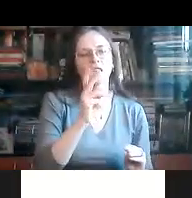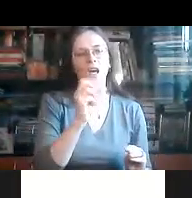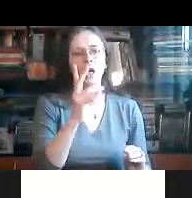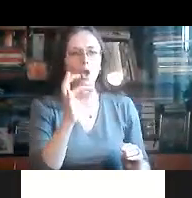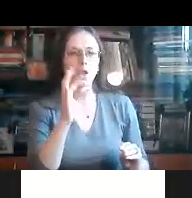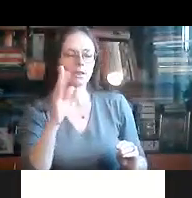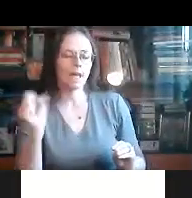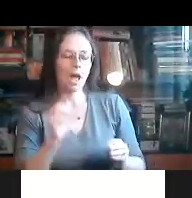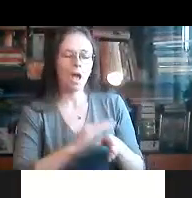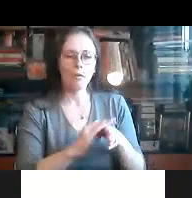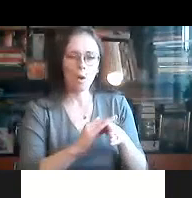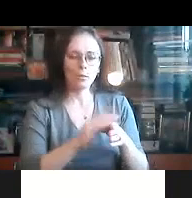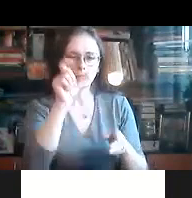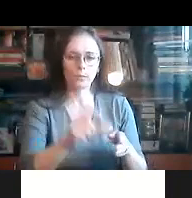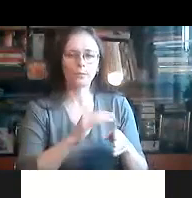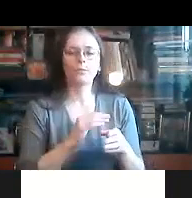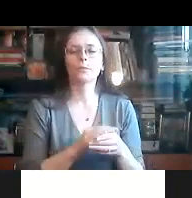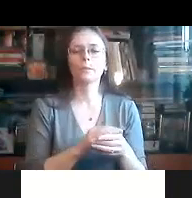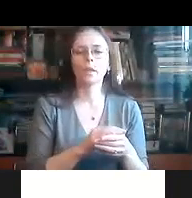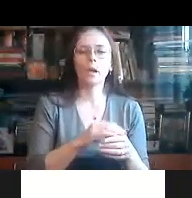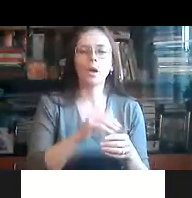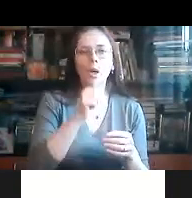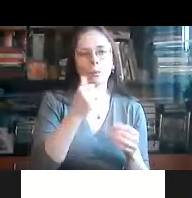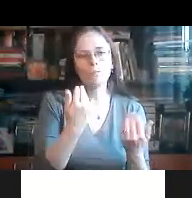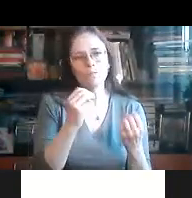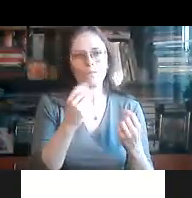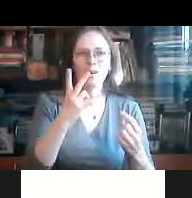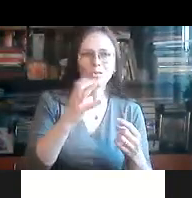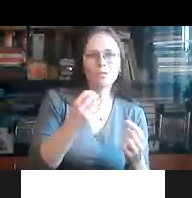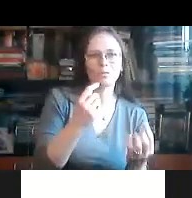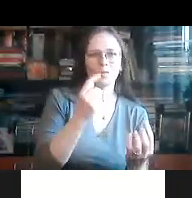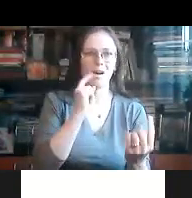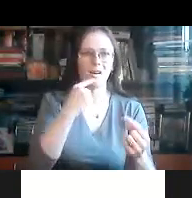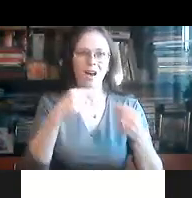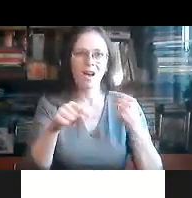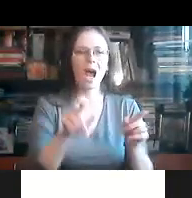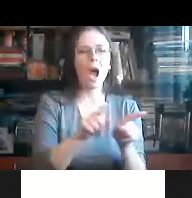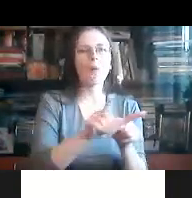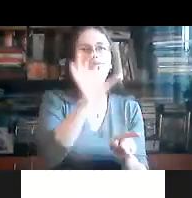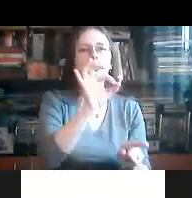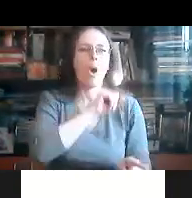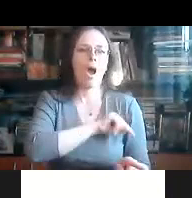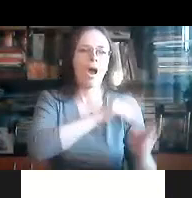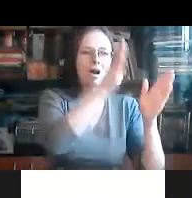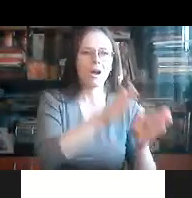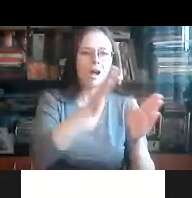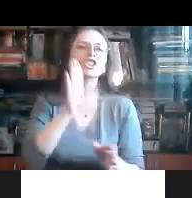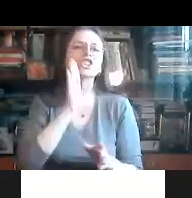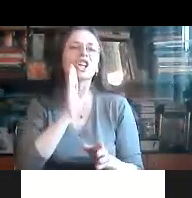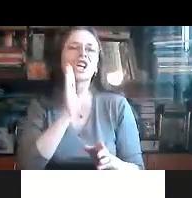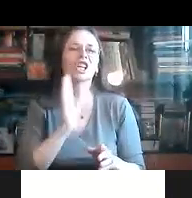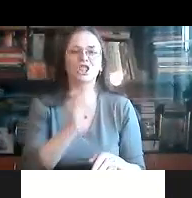такой феминистский будет, разных ипостасях женщины. Вот этот спектакль мы продолжаем